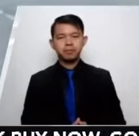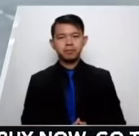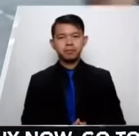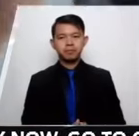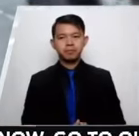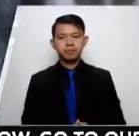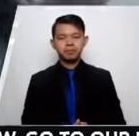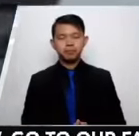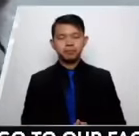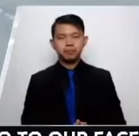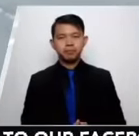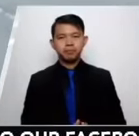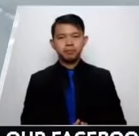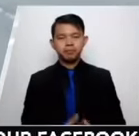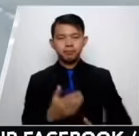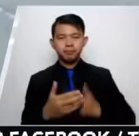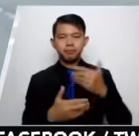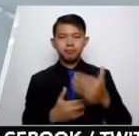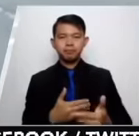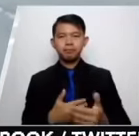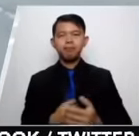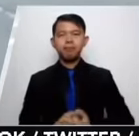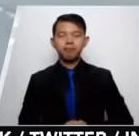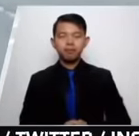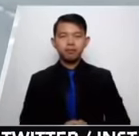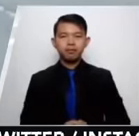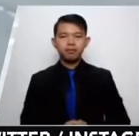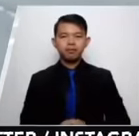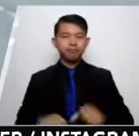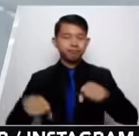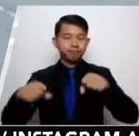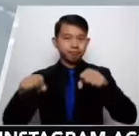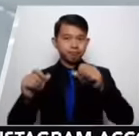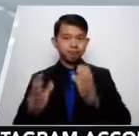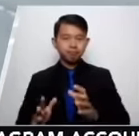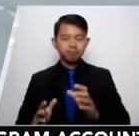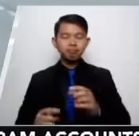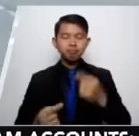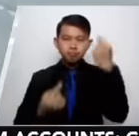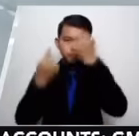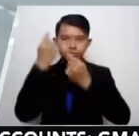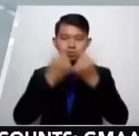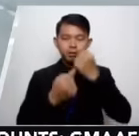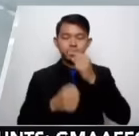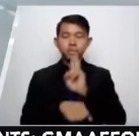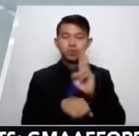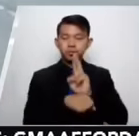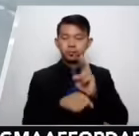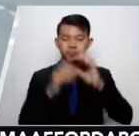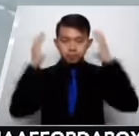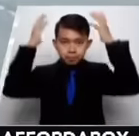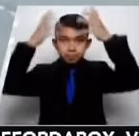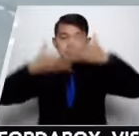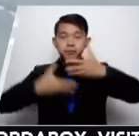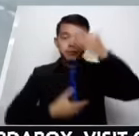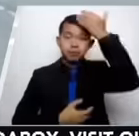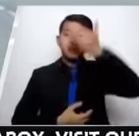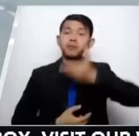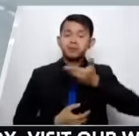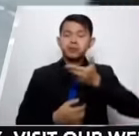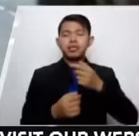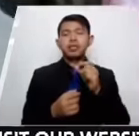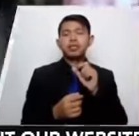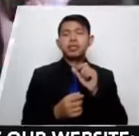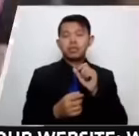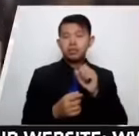Samantala, Igan, isa talaga sa mga concern ng mga motorcycle riders sa gumagamit ng full face helmet na nakausap ko ay kapag nagkaroon ng ganitong